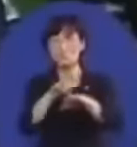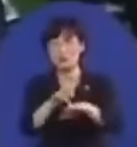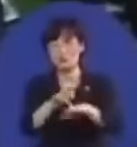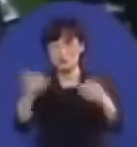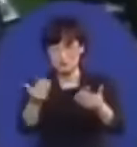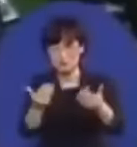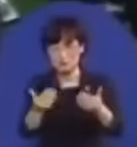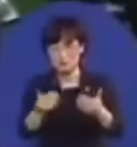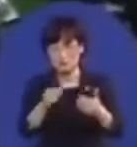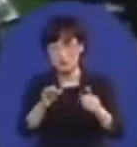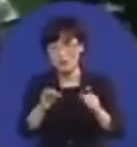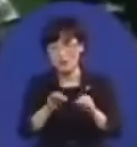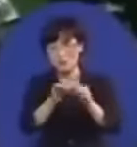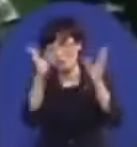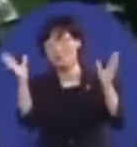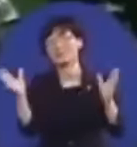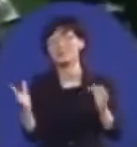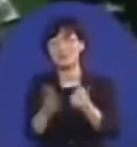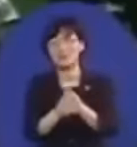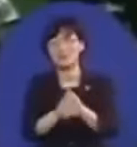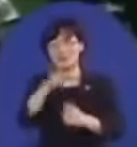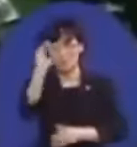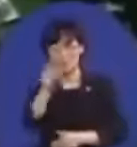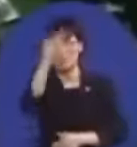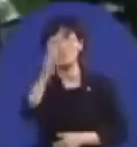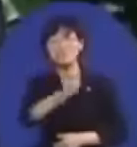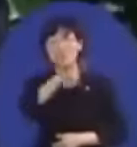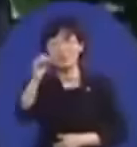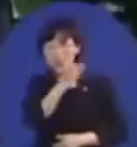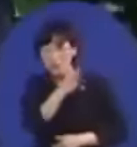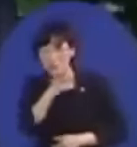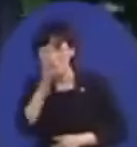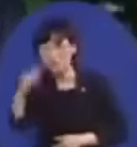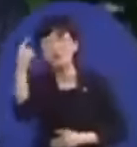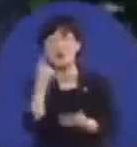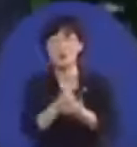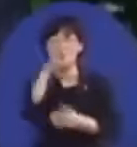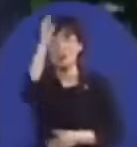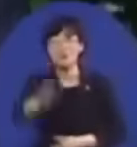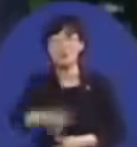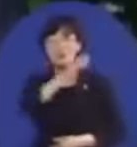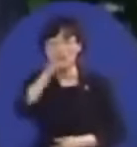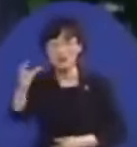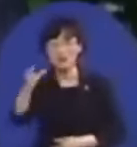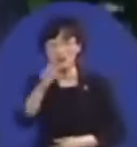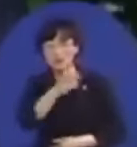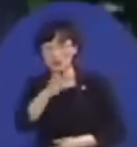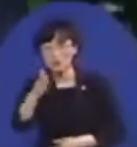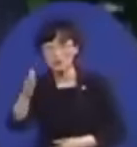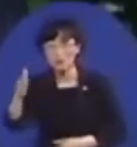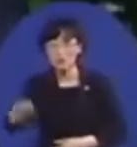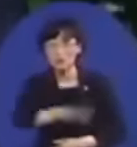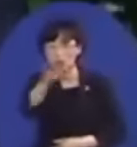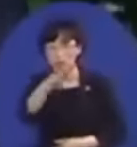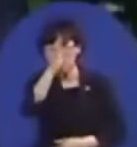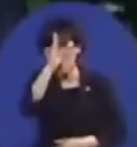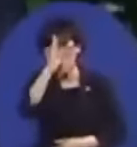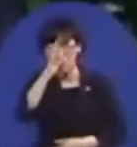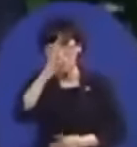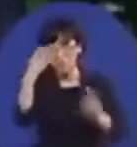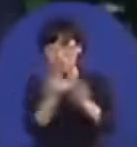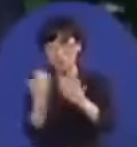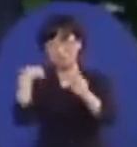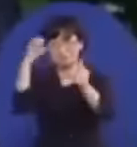일을 멸하셨으니 거룩함이 십자가로부터 오는 것이요. 십자가에서 예수님이 우리 연약과 병을